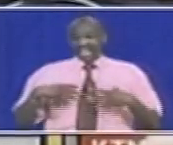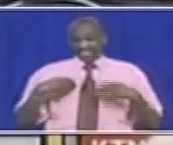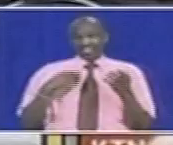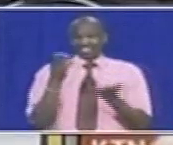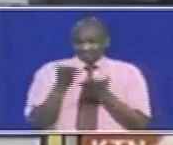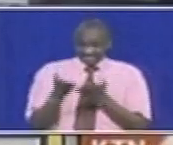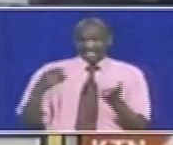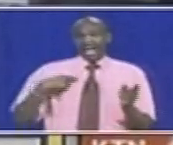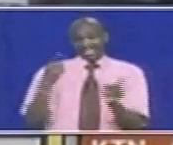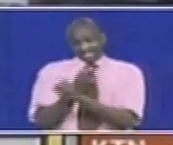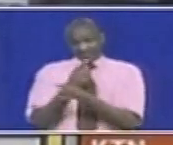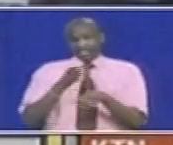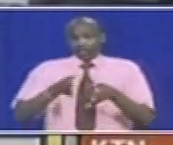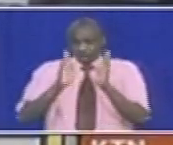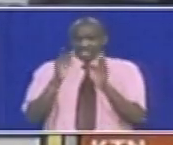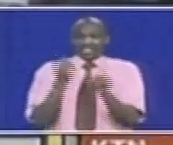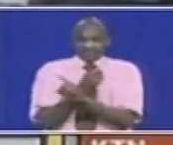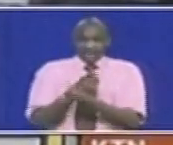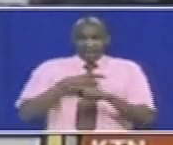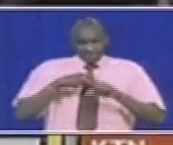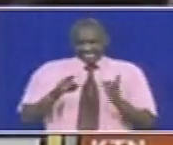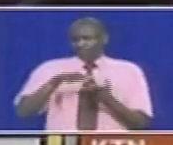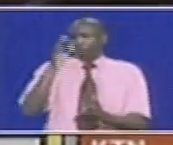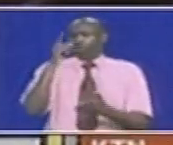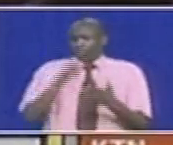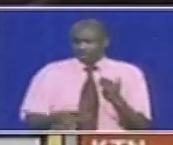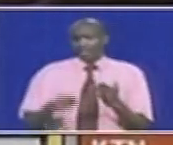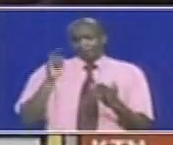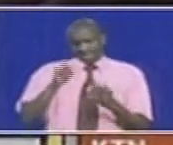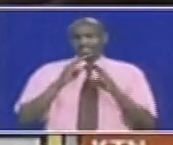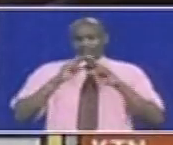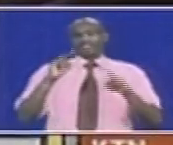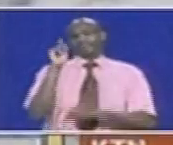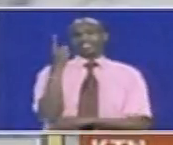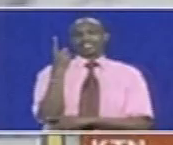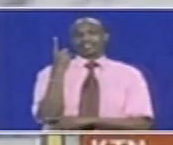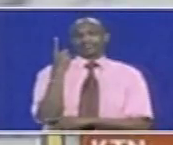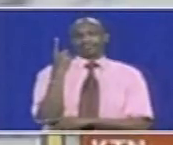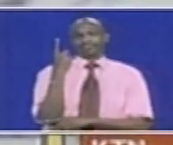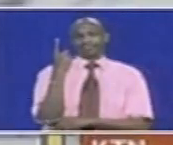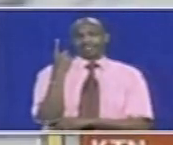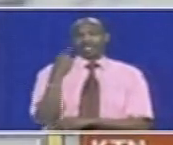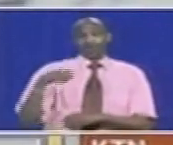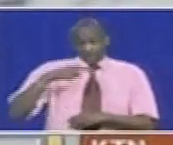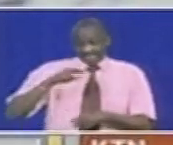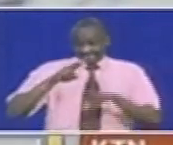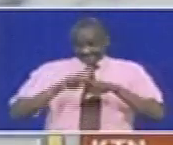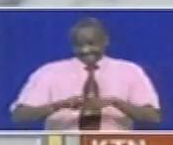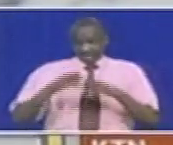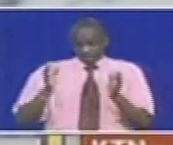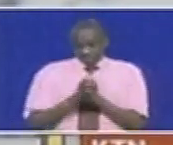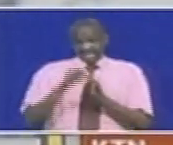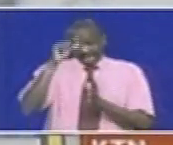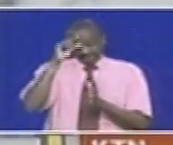na kuboresha miundo misingi, lakini cha mno kikiwa ni kudumishwa kwa amani. Na tumekaa na gavana